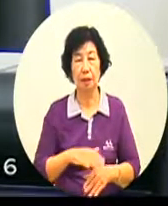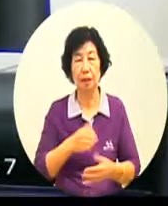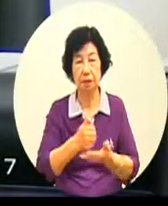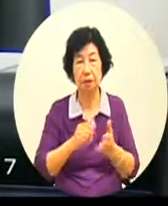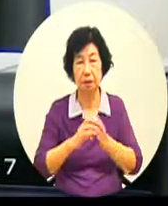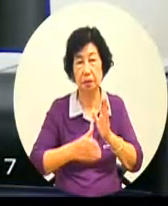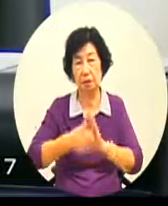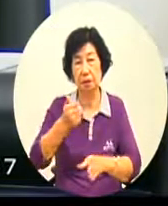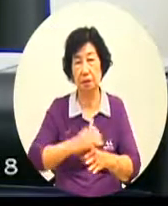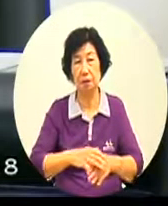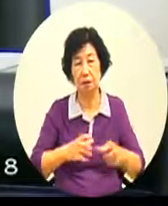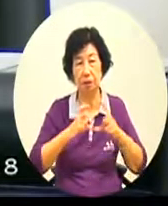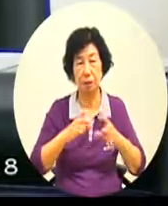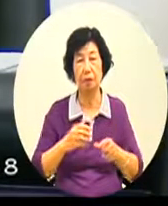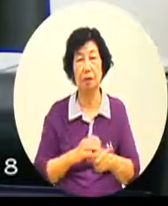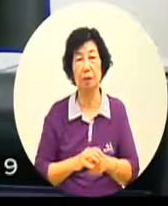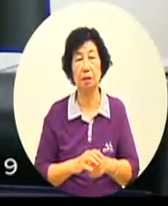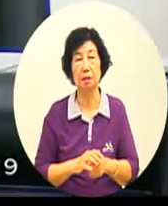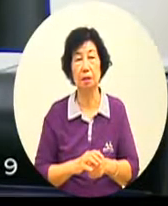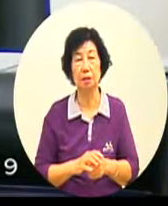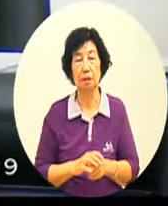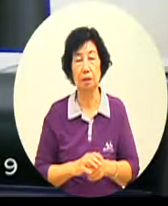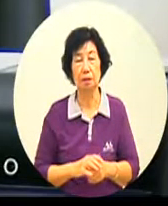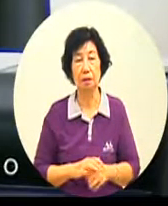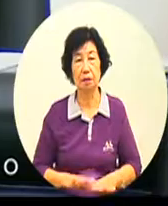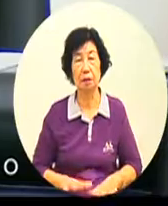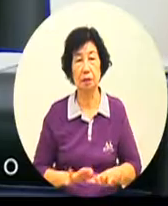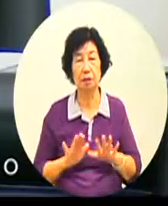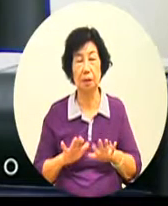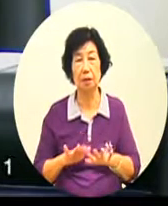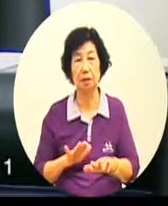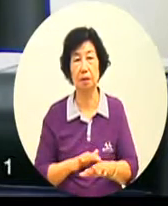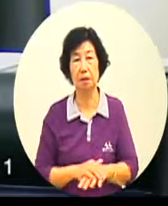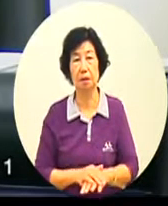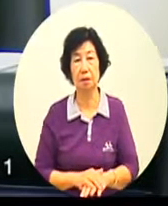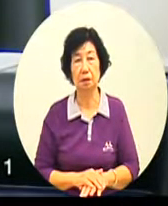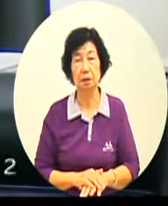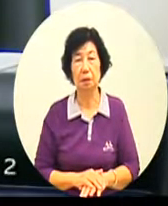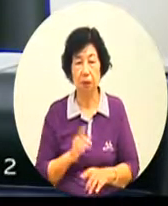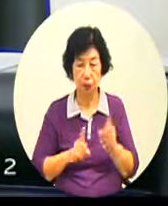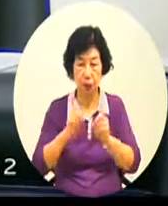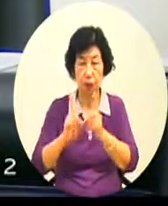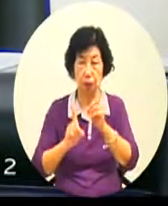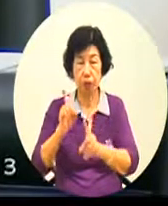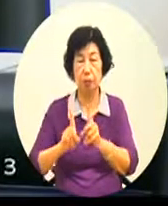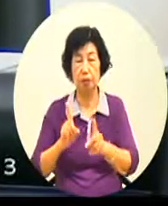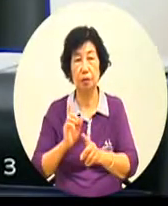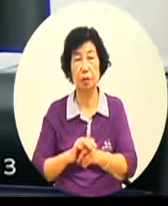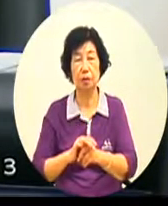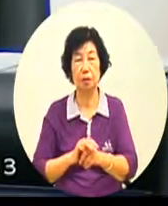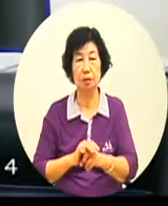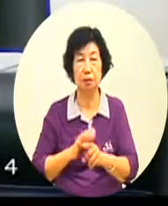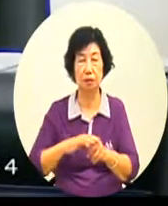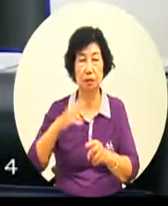之前我再大概的去跟各位比较一下一例一